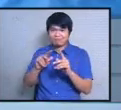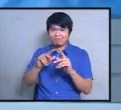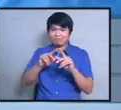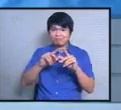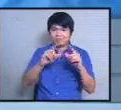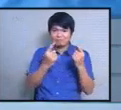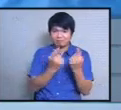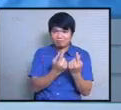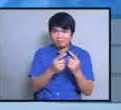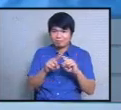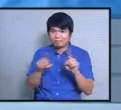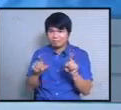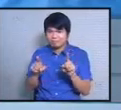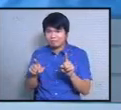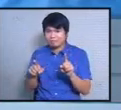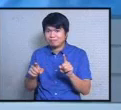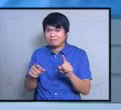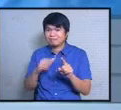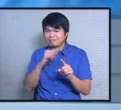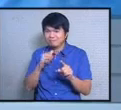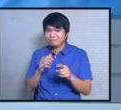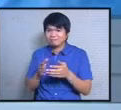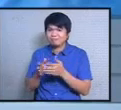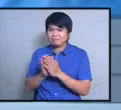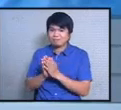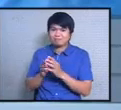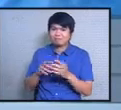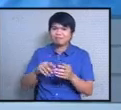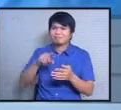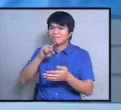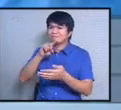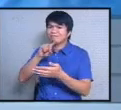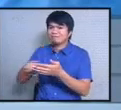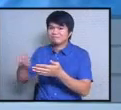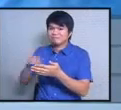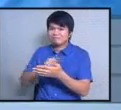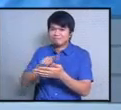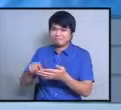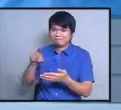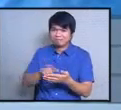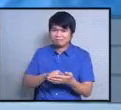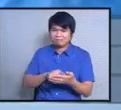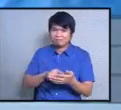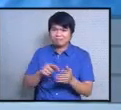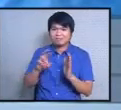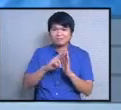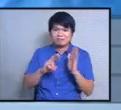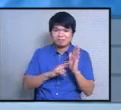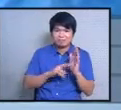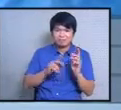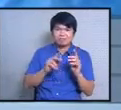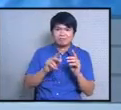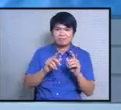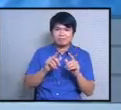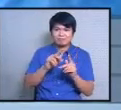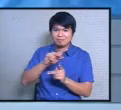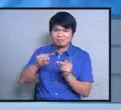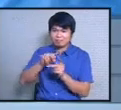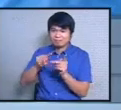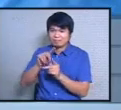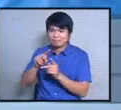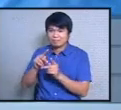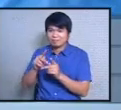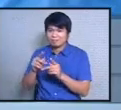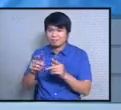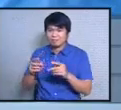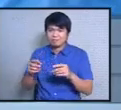sa kabila po nito, hindi po siya nangingimi na bumatikos sa ilang patakaran ng kanyang partido na ngayon ay ruling party, gaya po sa mga isyu ng human